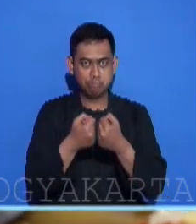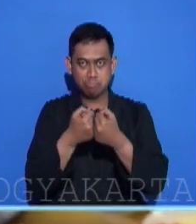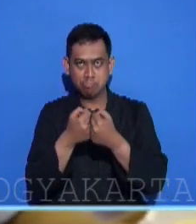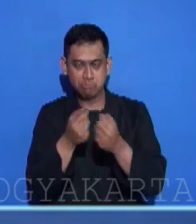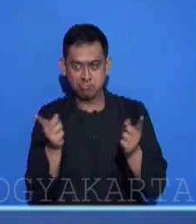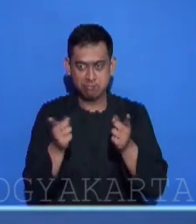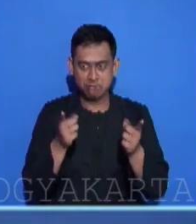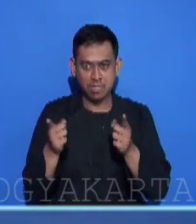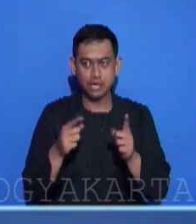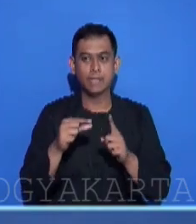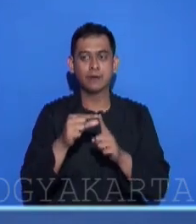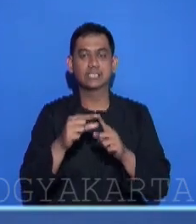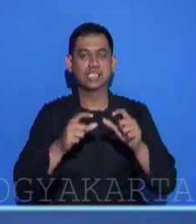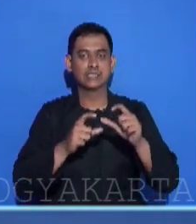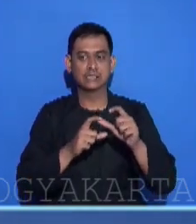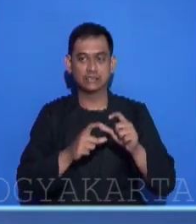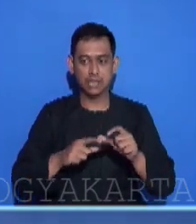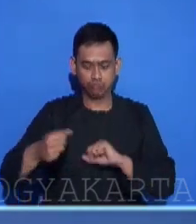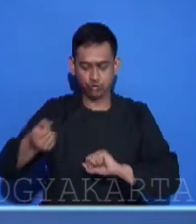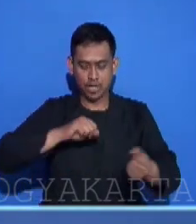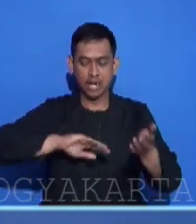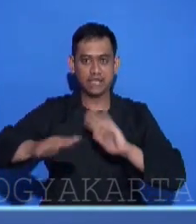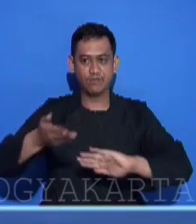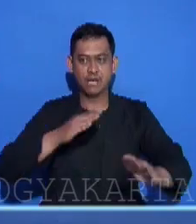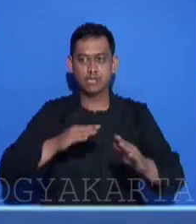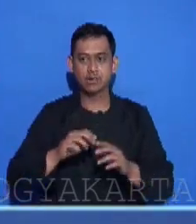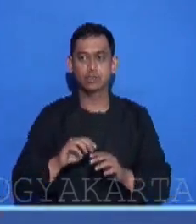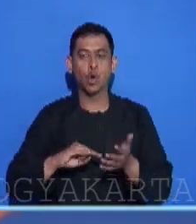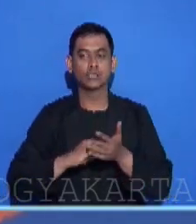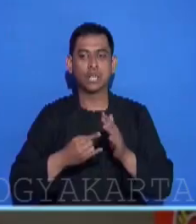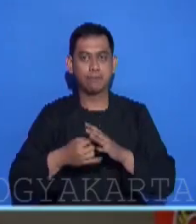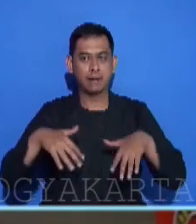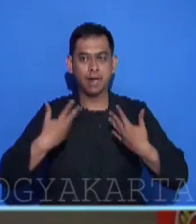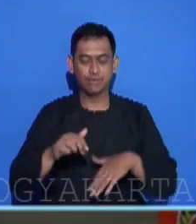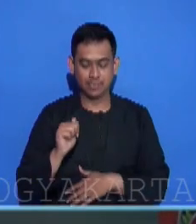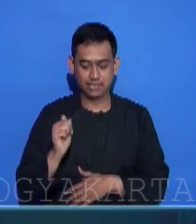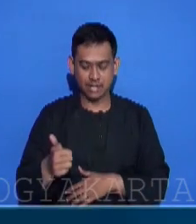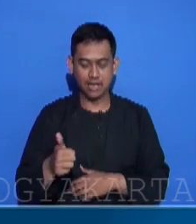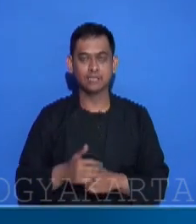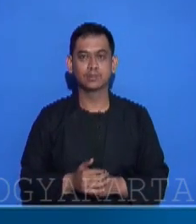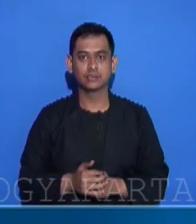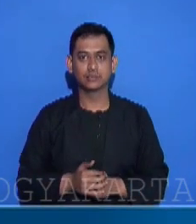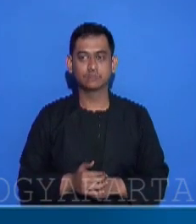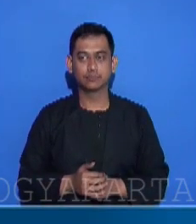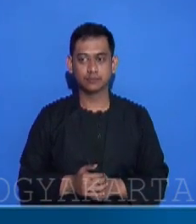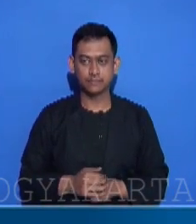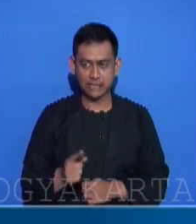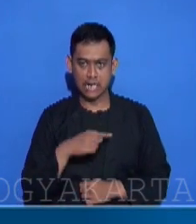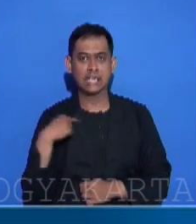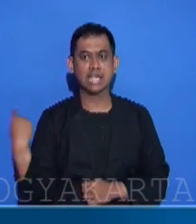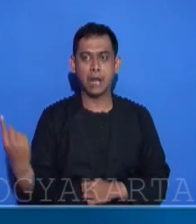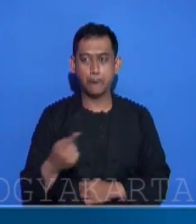nomor pomsai atau keterampilan jurus dan kerapian teknik tentunya kita pengda